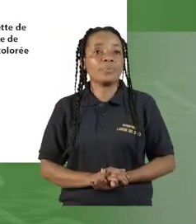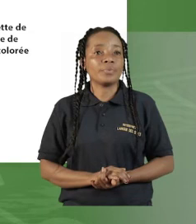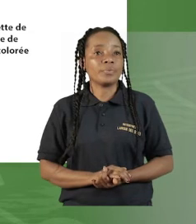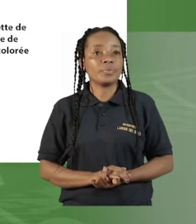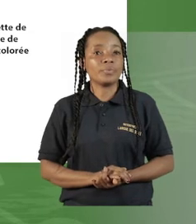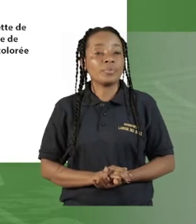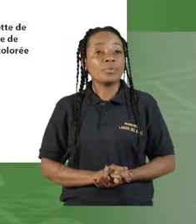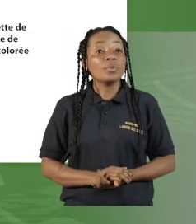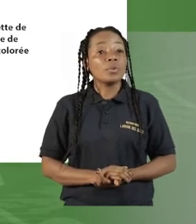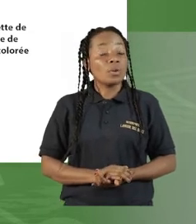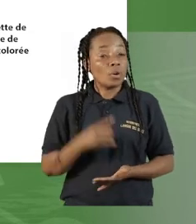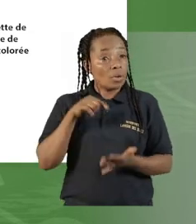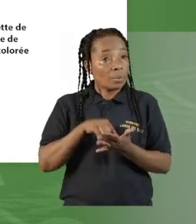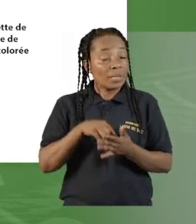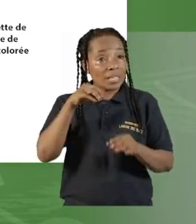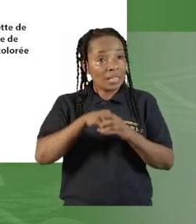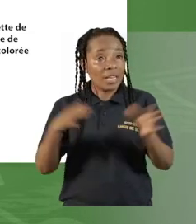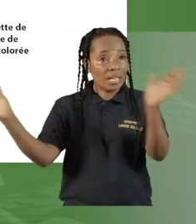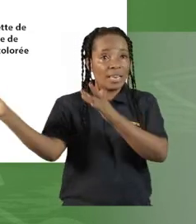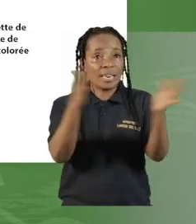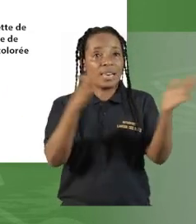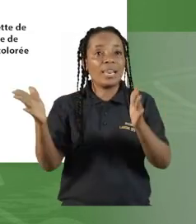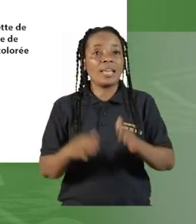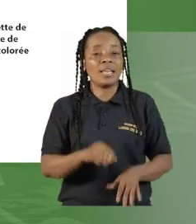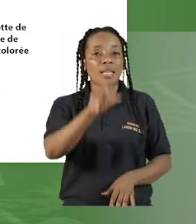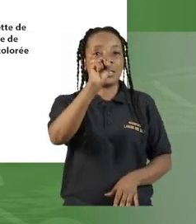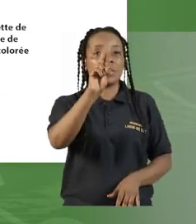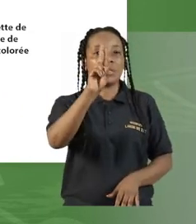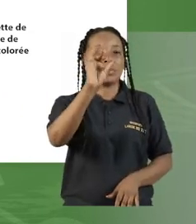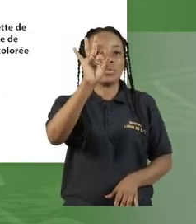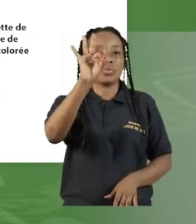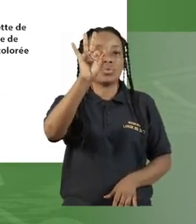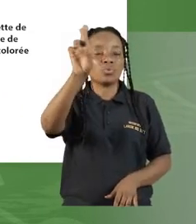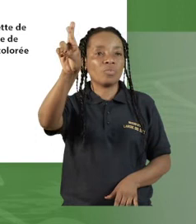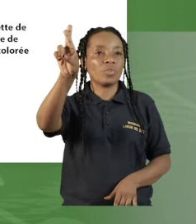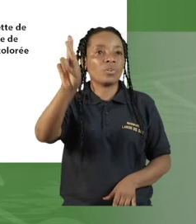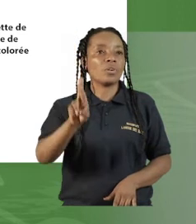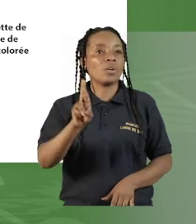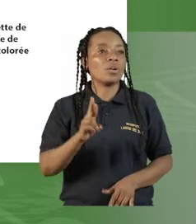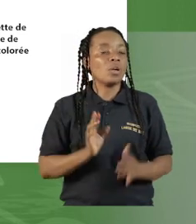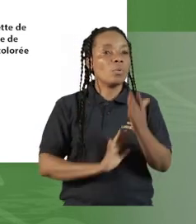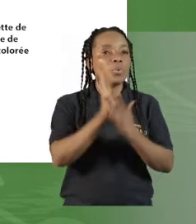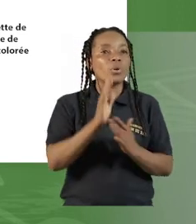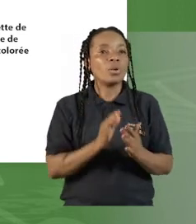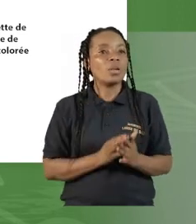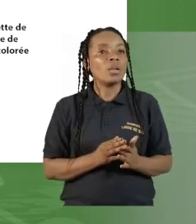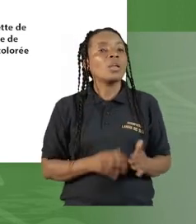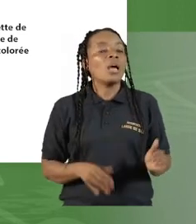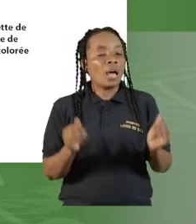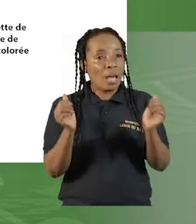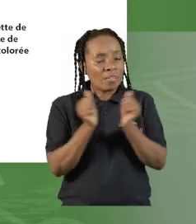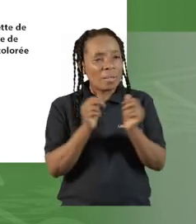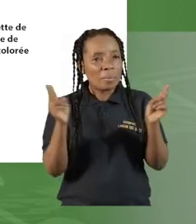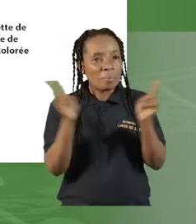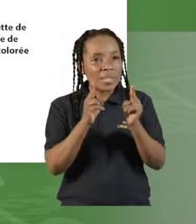Nous constatons que dans l'air, le soufre brûle avec une petite flamme bleue, tandis que dans